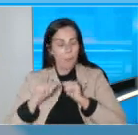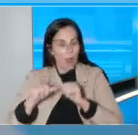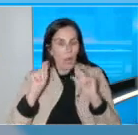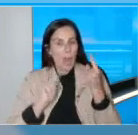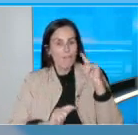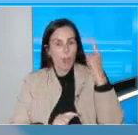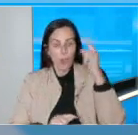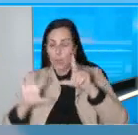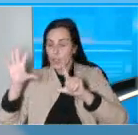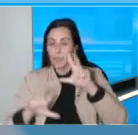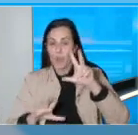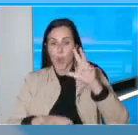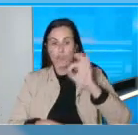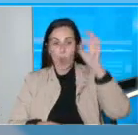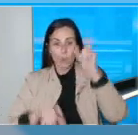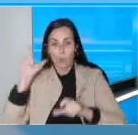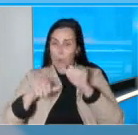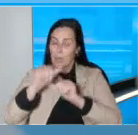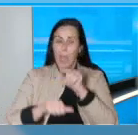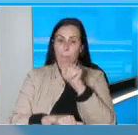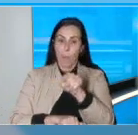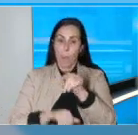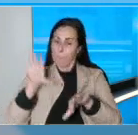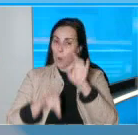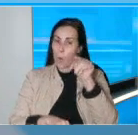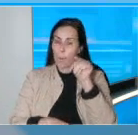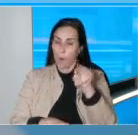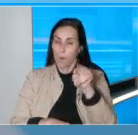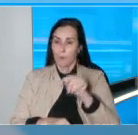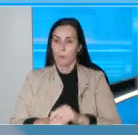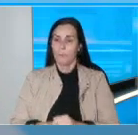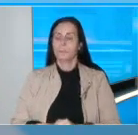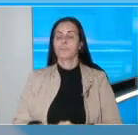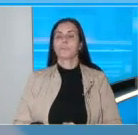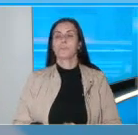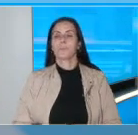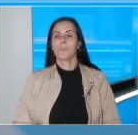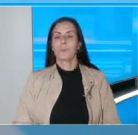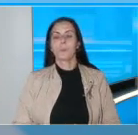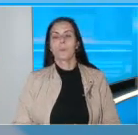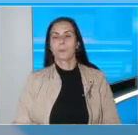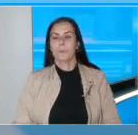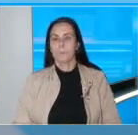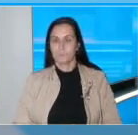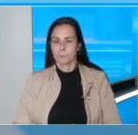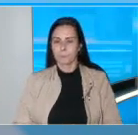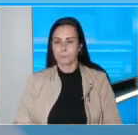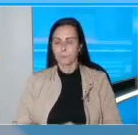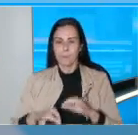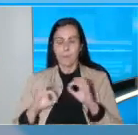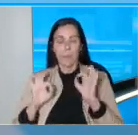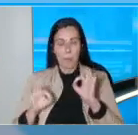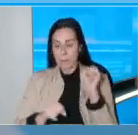הגבוהים ביותר, 73% בסיבוב השני, הוא גובר על הנשיא המכהן דאז פטרו פורושנקו, ממש מביס